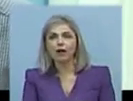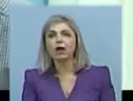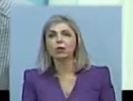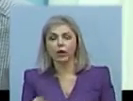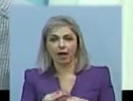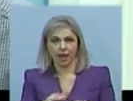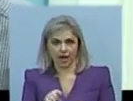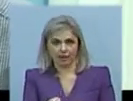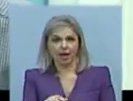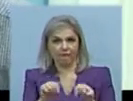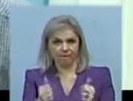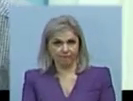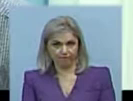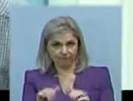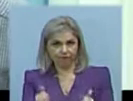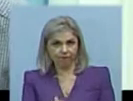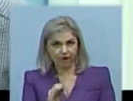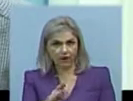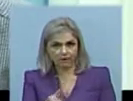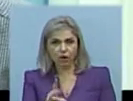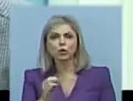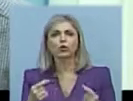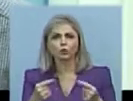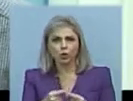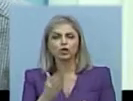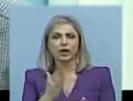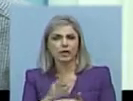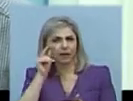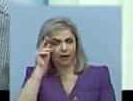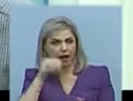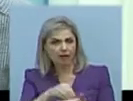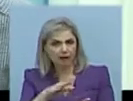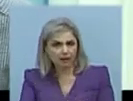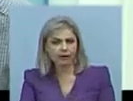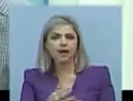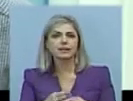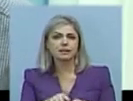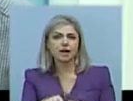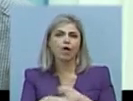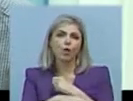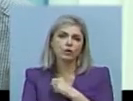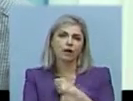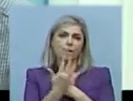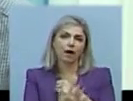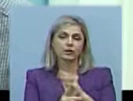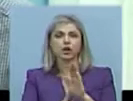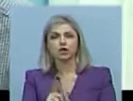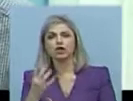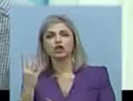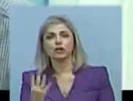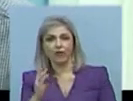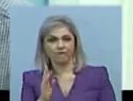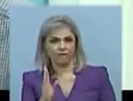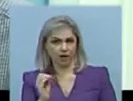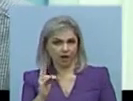вази, але ми її дуже чітко датуємо з точки зору археології. Це кінець 5-го, початок 4-го